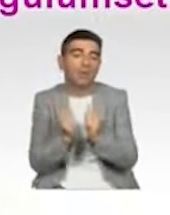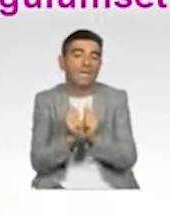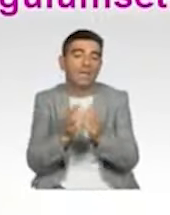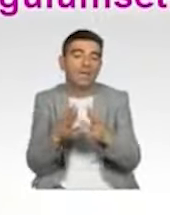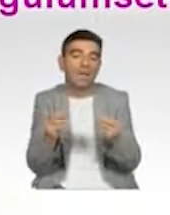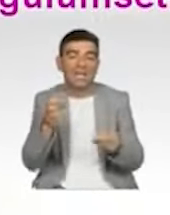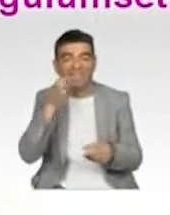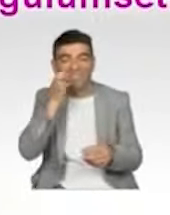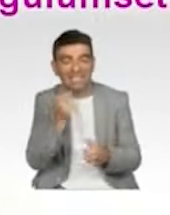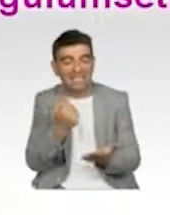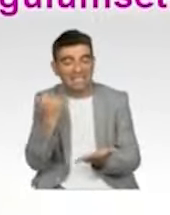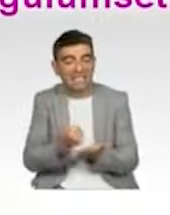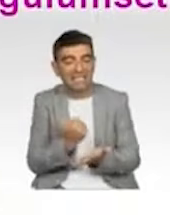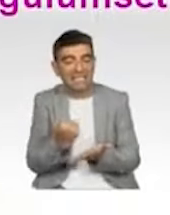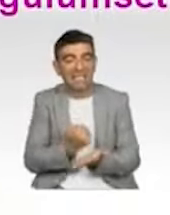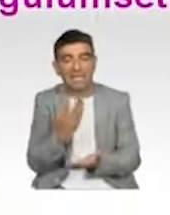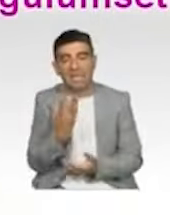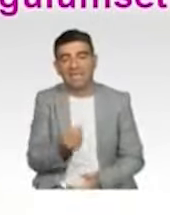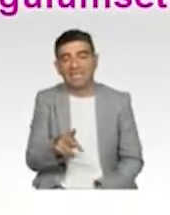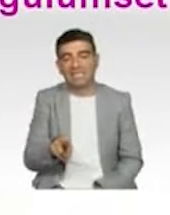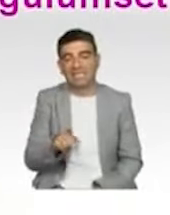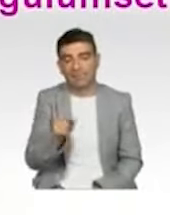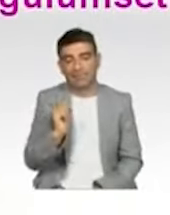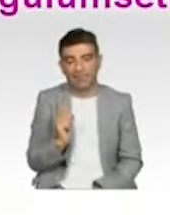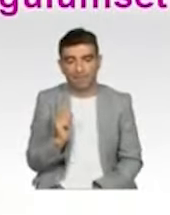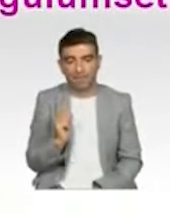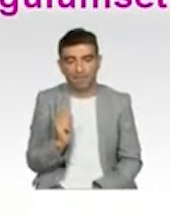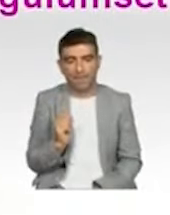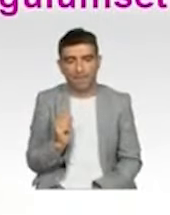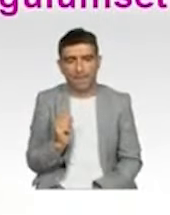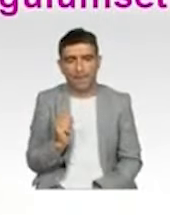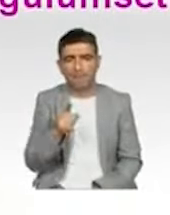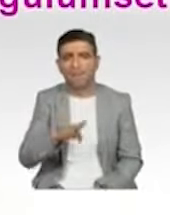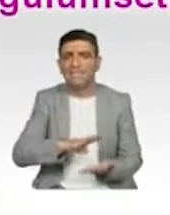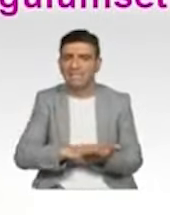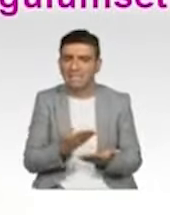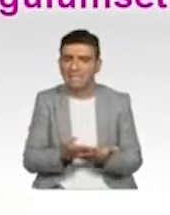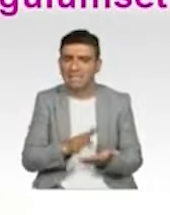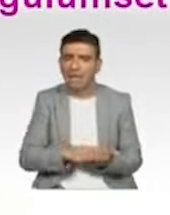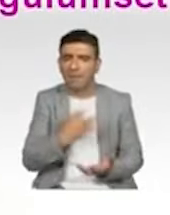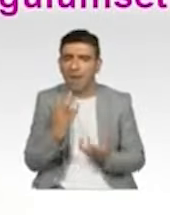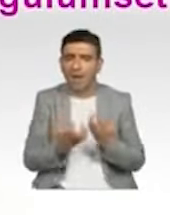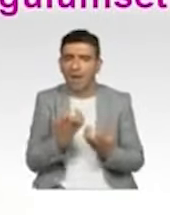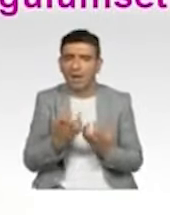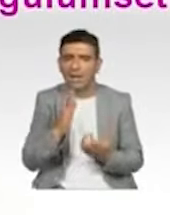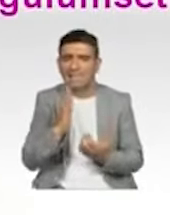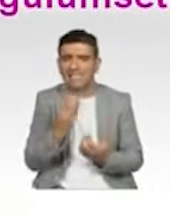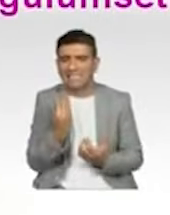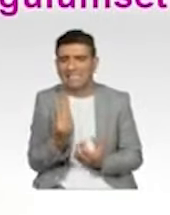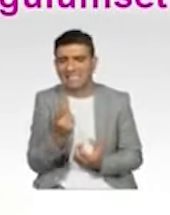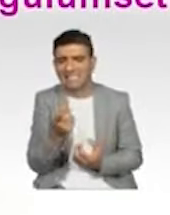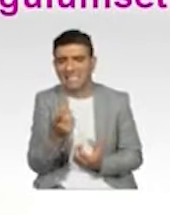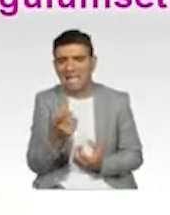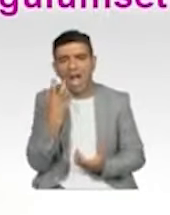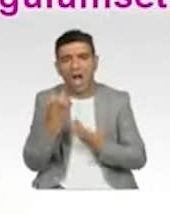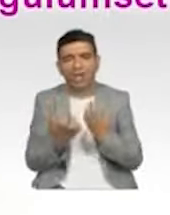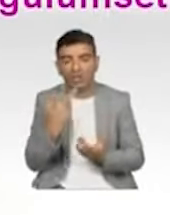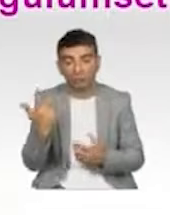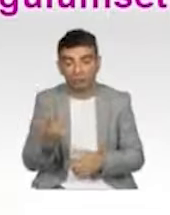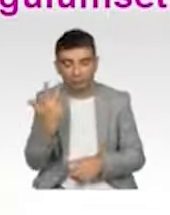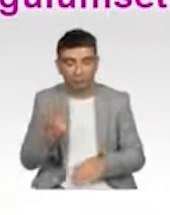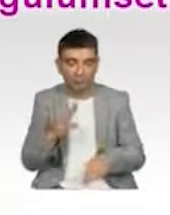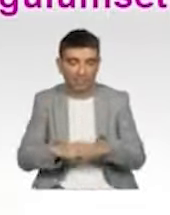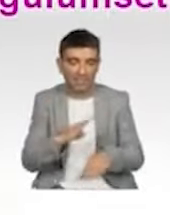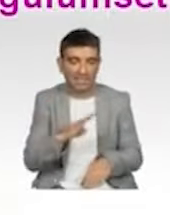Fındığın kavrulması gibi. Çiğ olan kavrulmuştan daha iyidir. Kızartma, haşlanmış kızartmadan daha iyidir. Çünkü ateşe hızlı temas